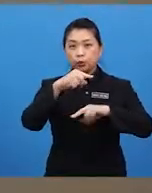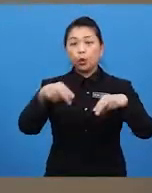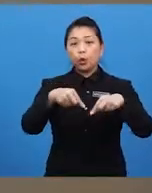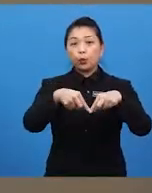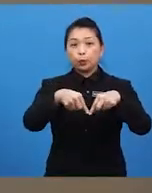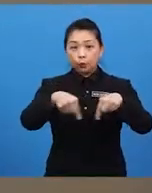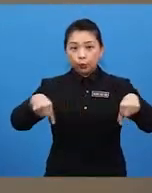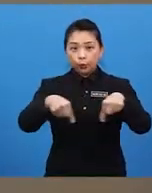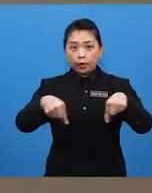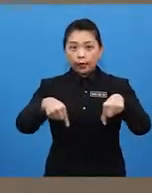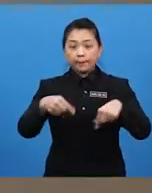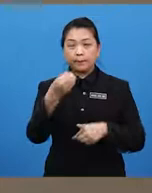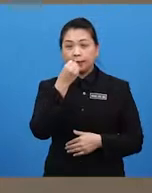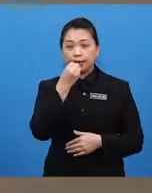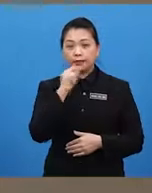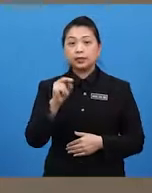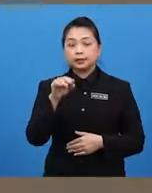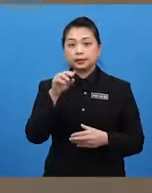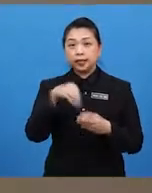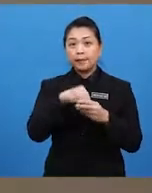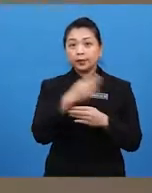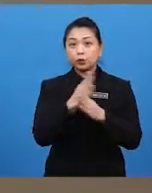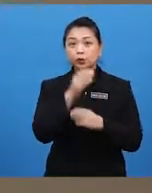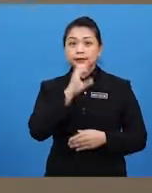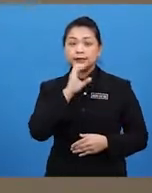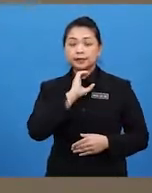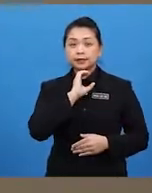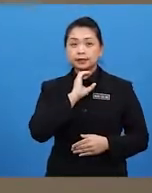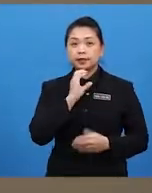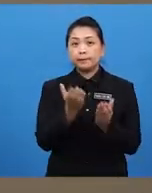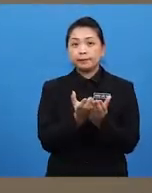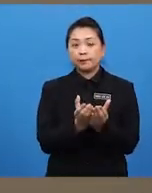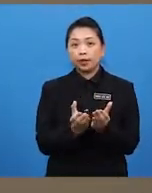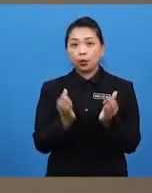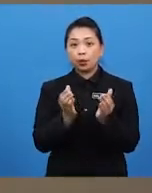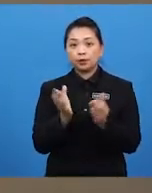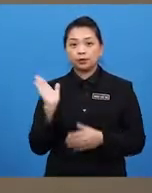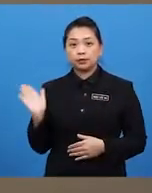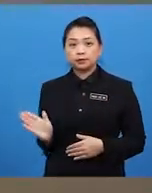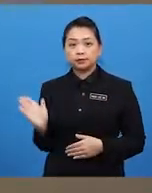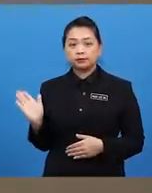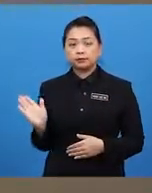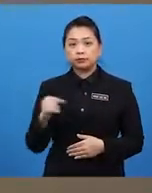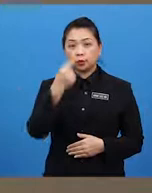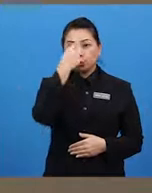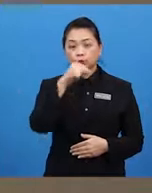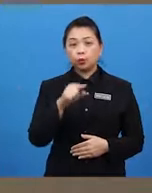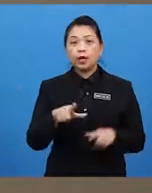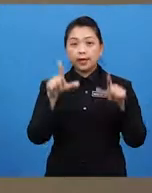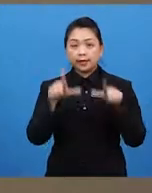sukakan makanan dalam bentuk sisain mangkuk bahan diperlukan untuk